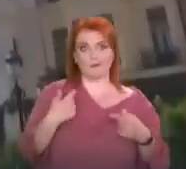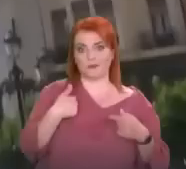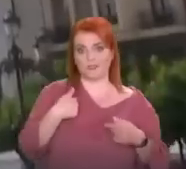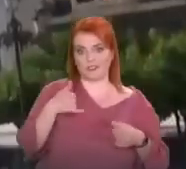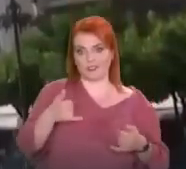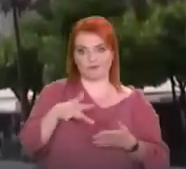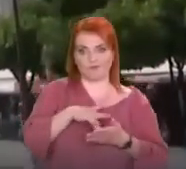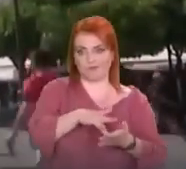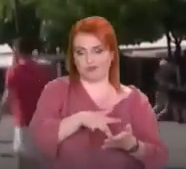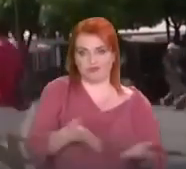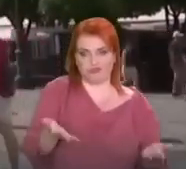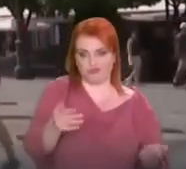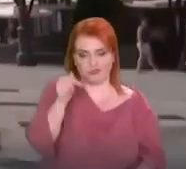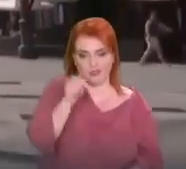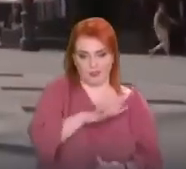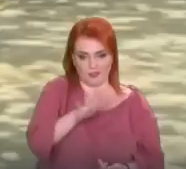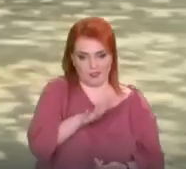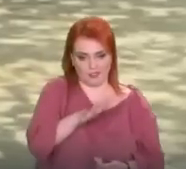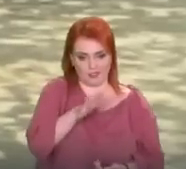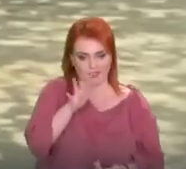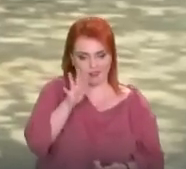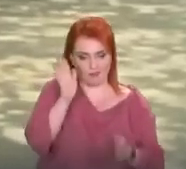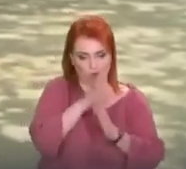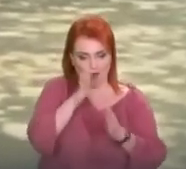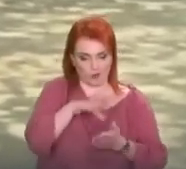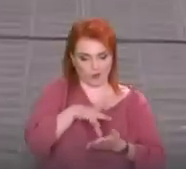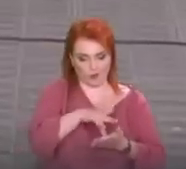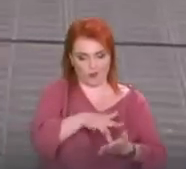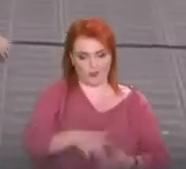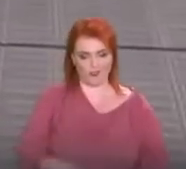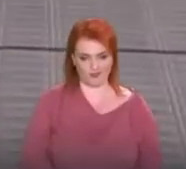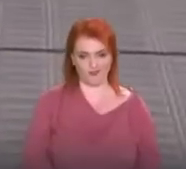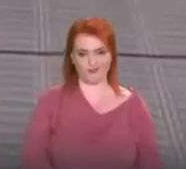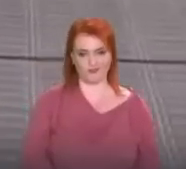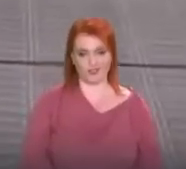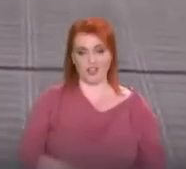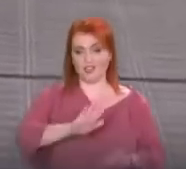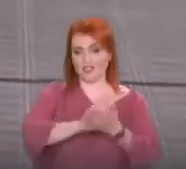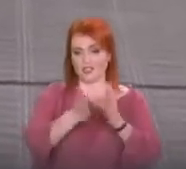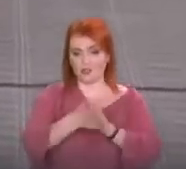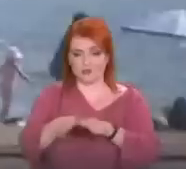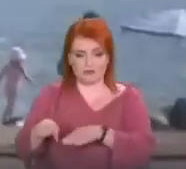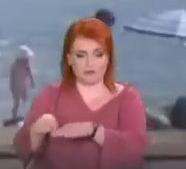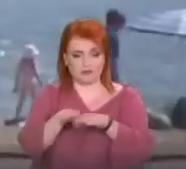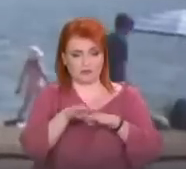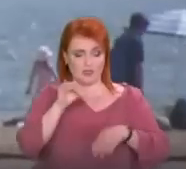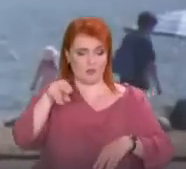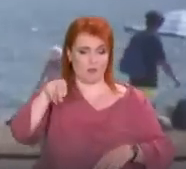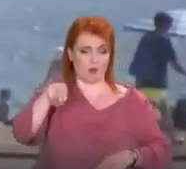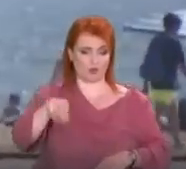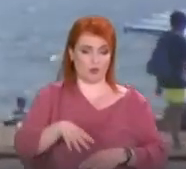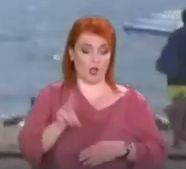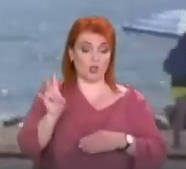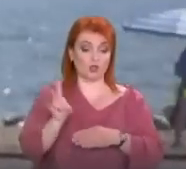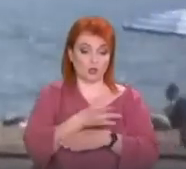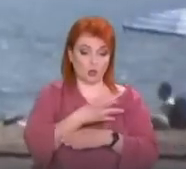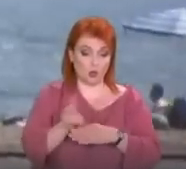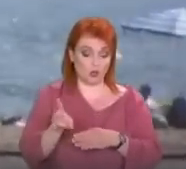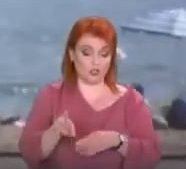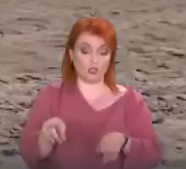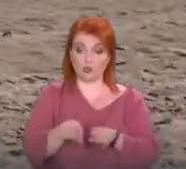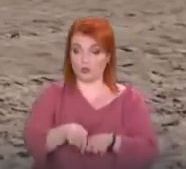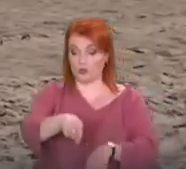Când stai prea mult la soare, poți face insolație. Situația este similară și în Portugalia, iar nopțile sunt de